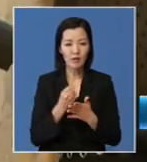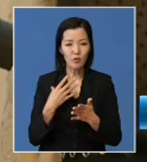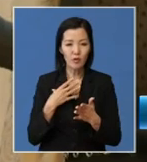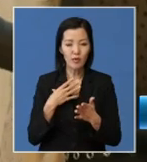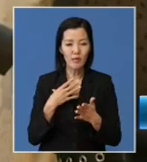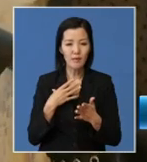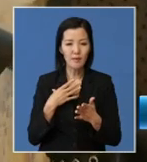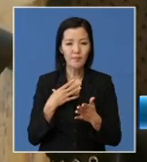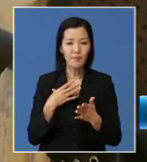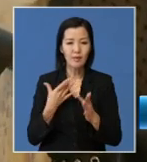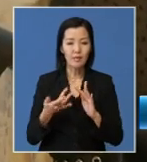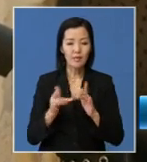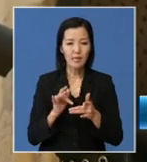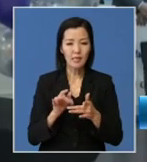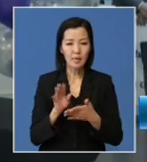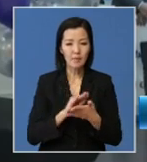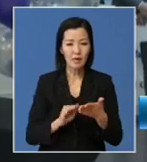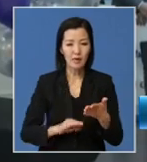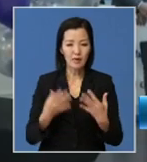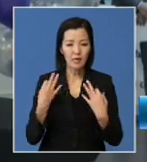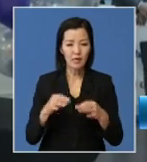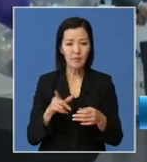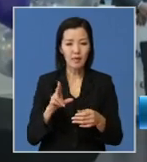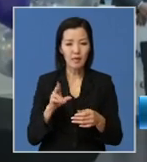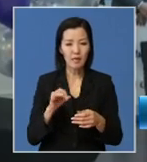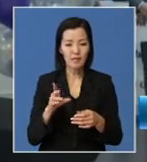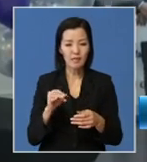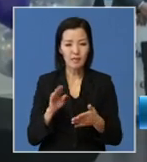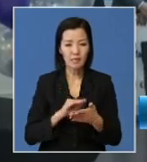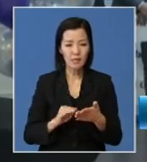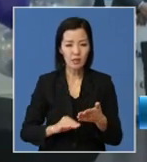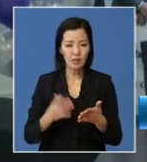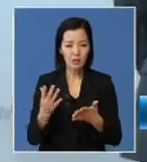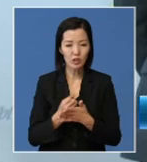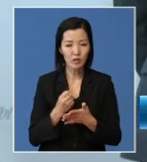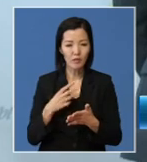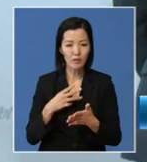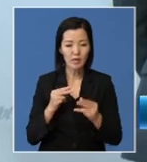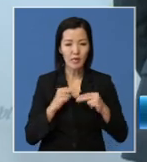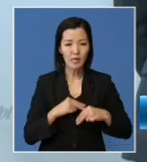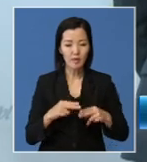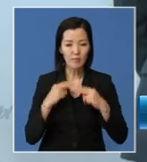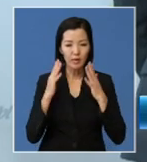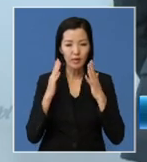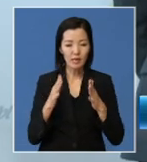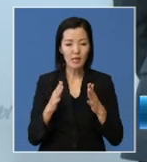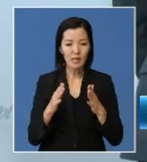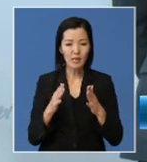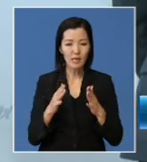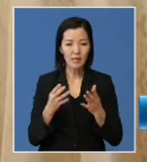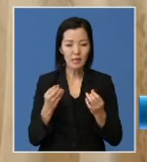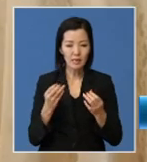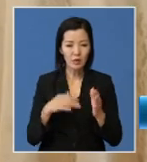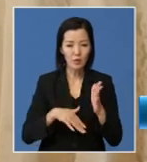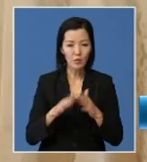мақала номинациясын Егемен Қазақстанның тілшісі Бауыржан Мұхан жеңіп алды. Еңбегі еленген ақпарат майданының тағы бір